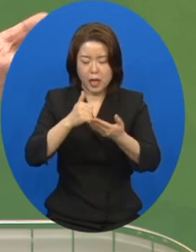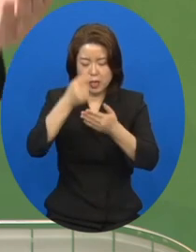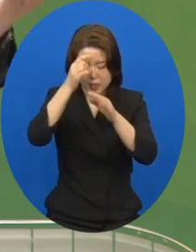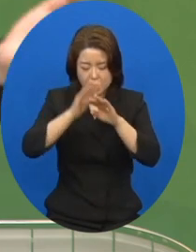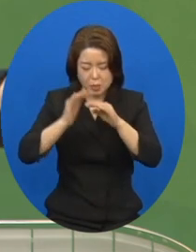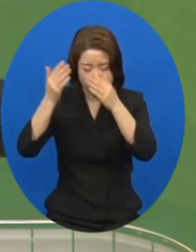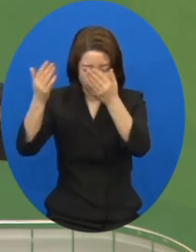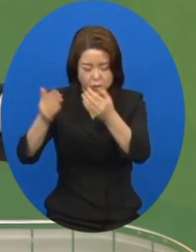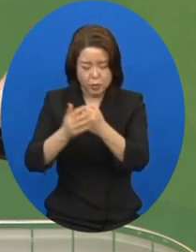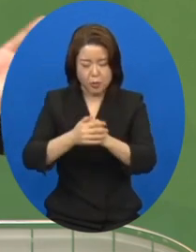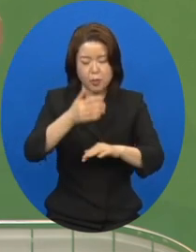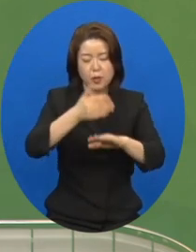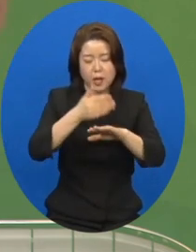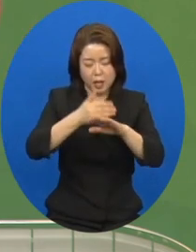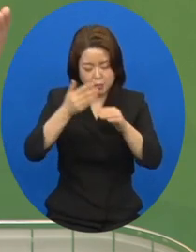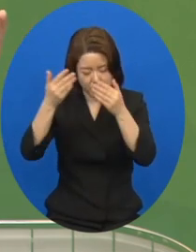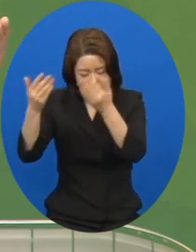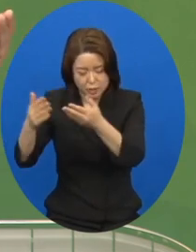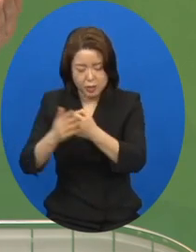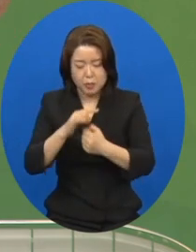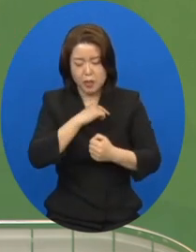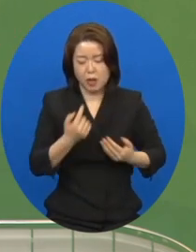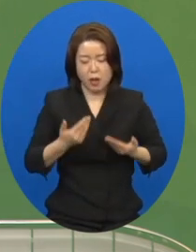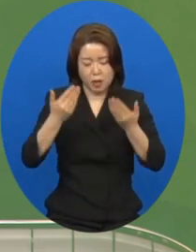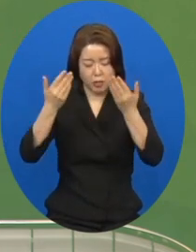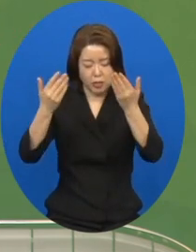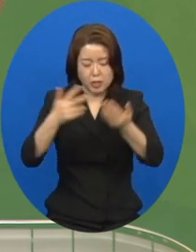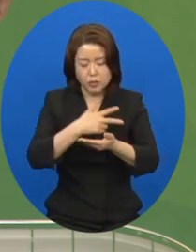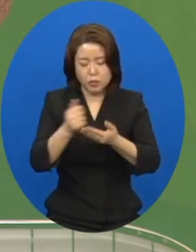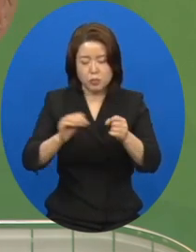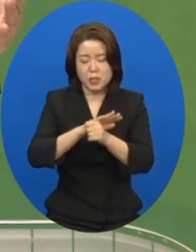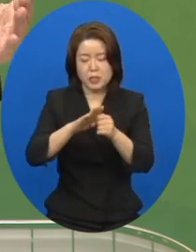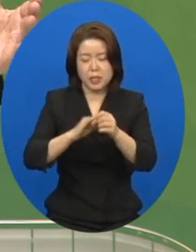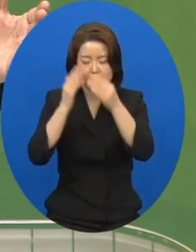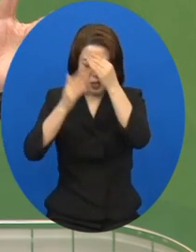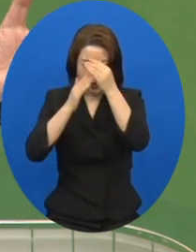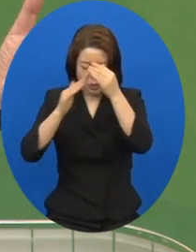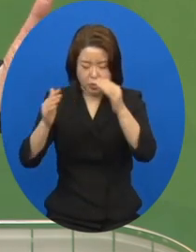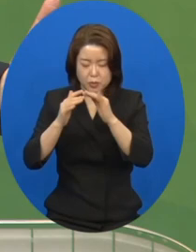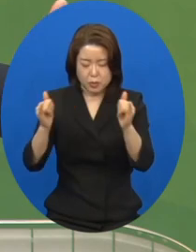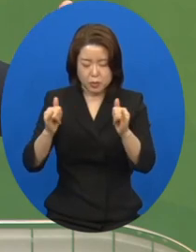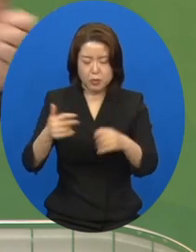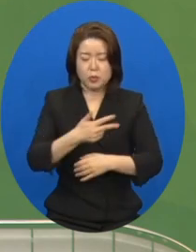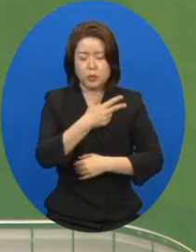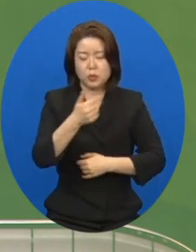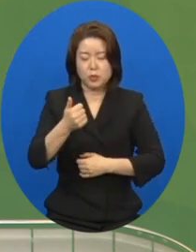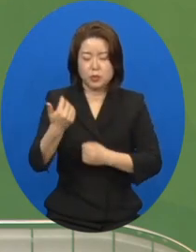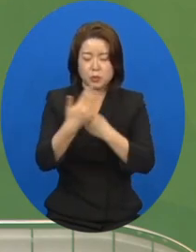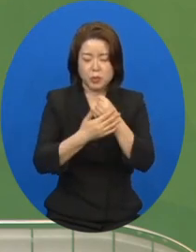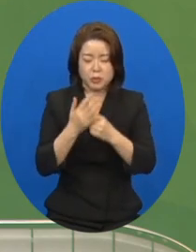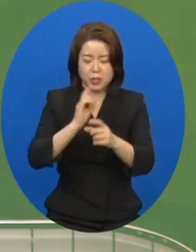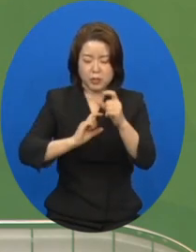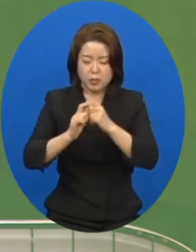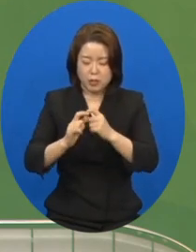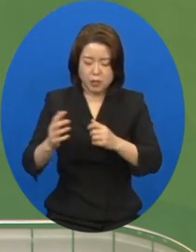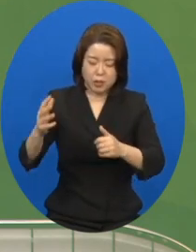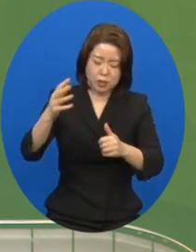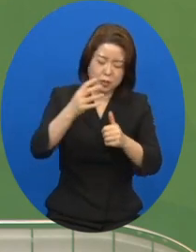예배하며 감사하며 헌신하는 주의 사랑하는 성도들을 주의 은혜로 더욱 사로잡아